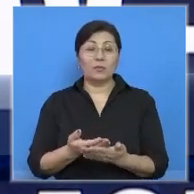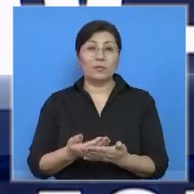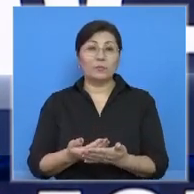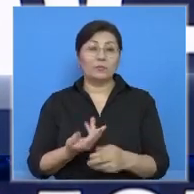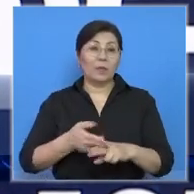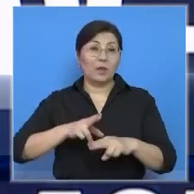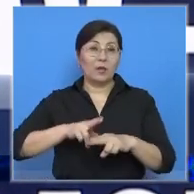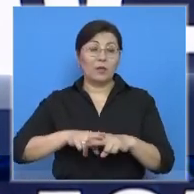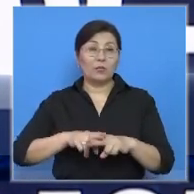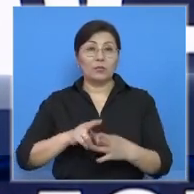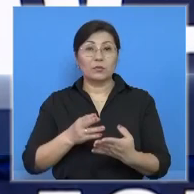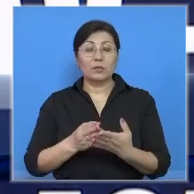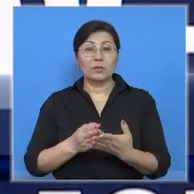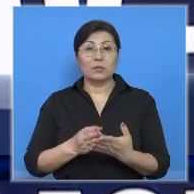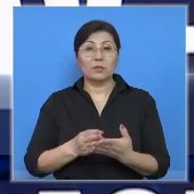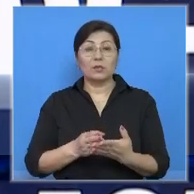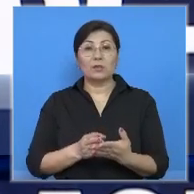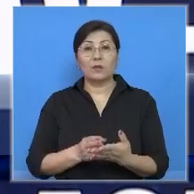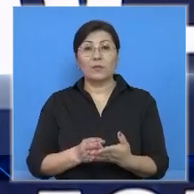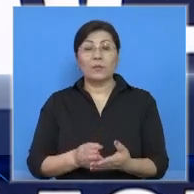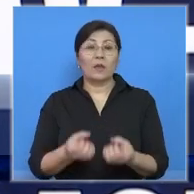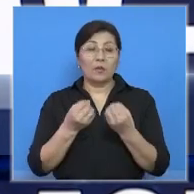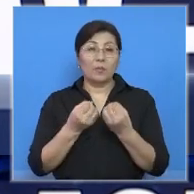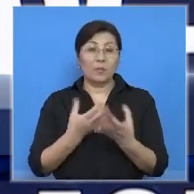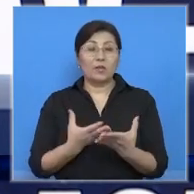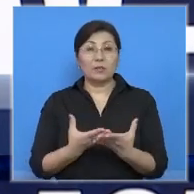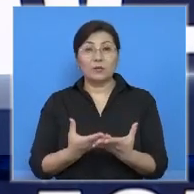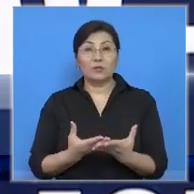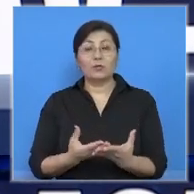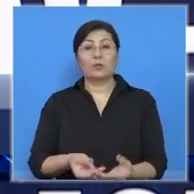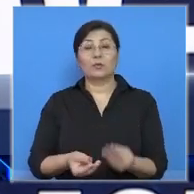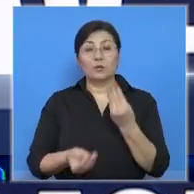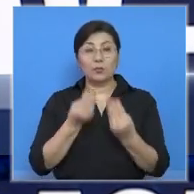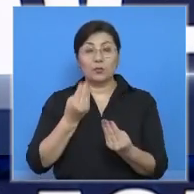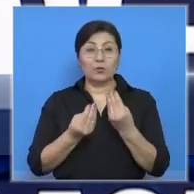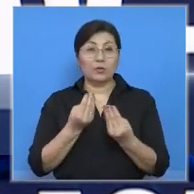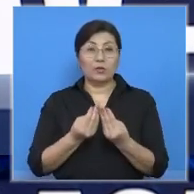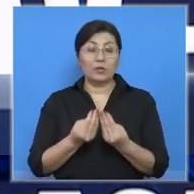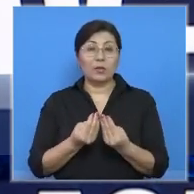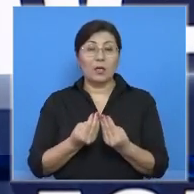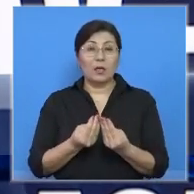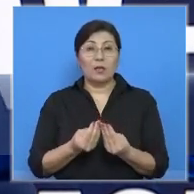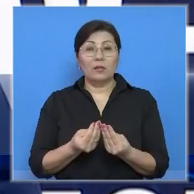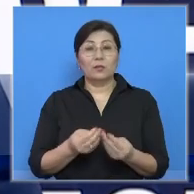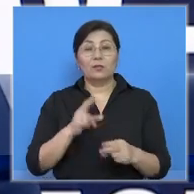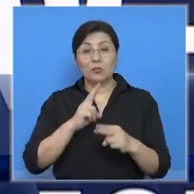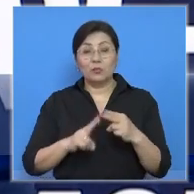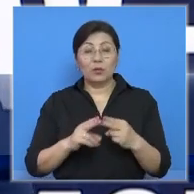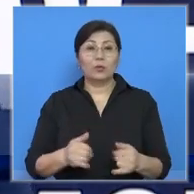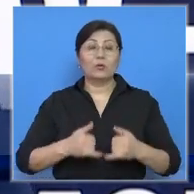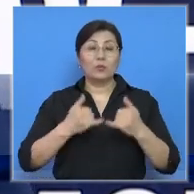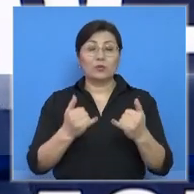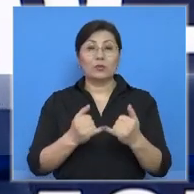Ал енді сол арзан-пұрзан дүниеге түсіп кетпеу үшін сендердің өздерінің араларынан кәдімгі салмақтап тұрып айтатын болса,